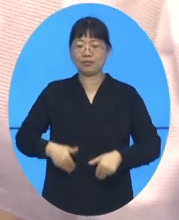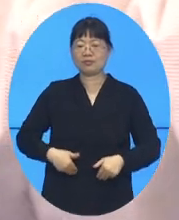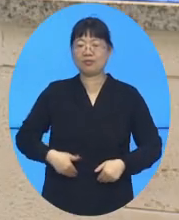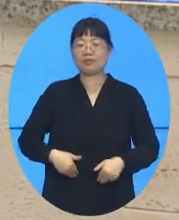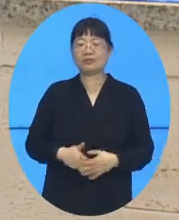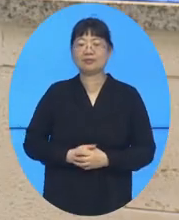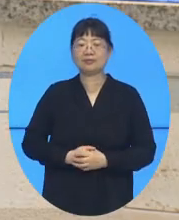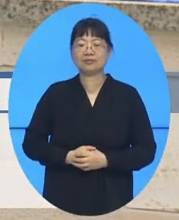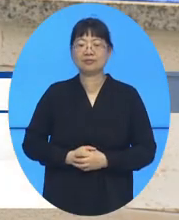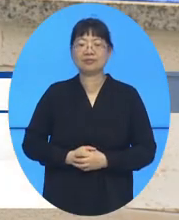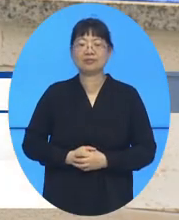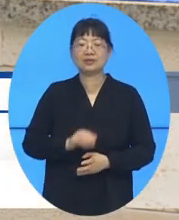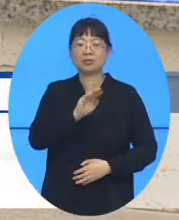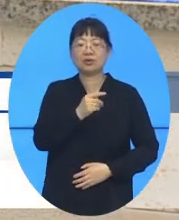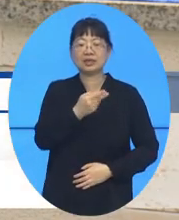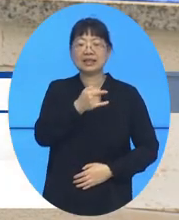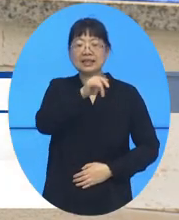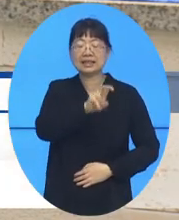실시해야 합니다 보툴리즘을